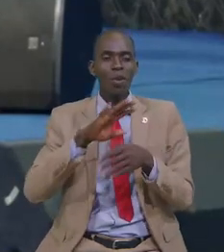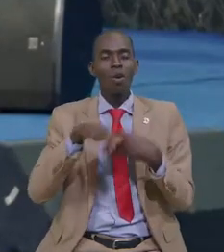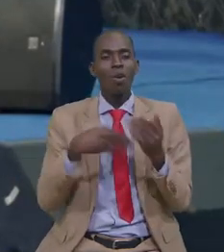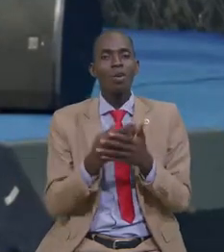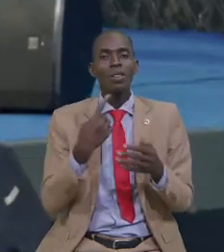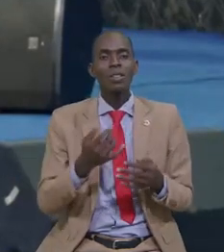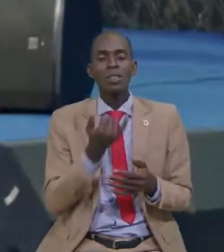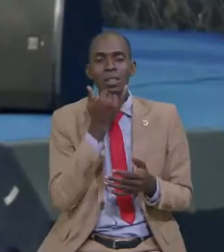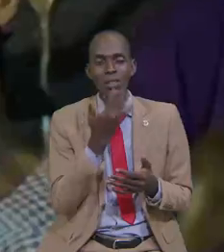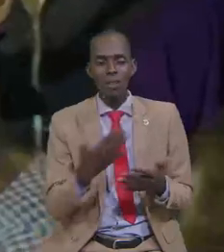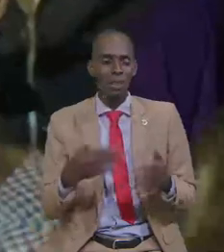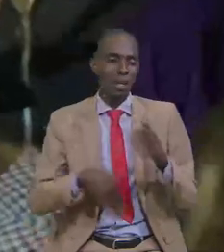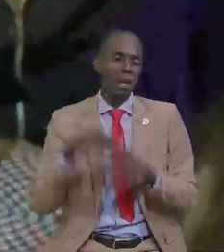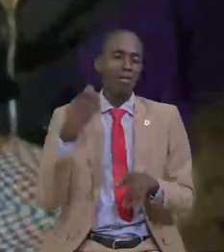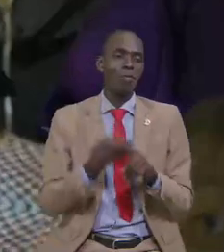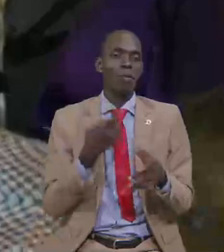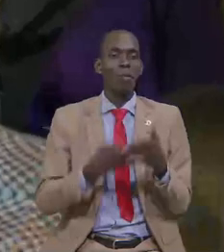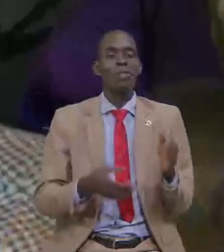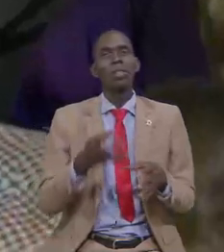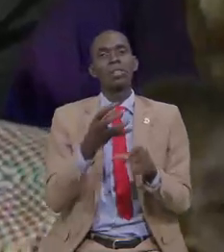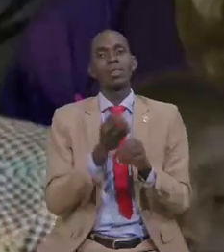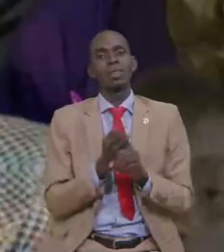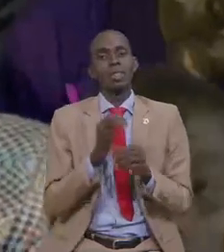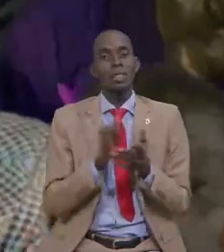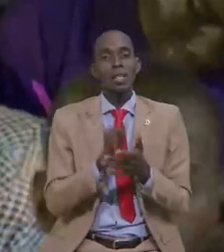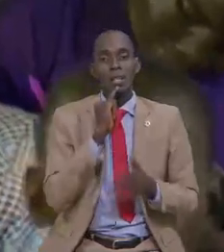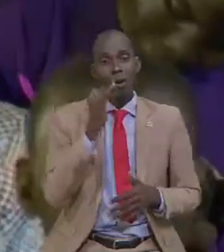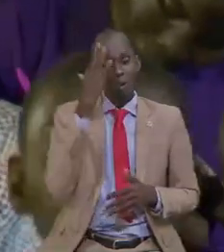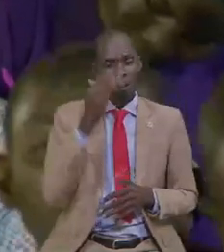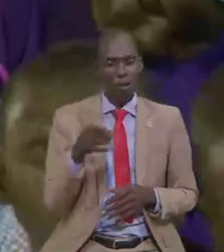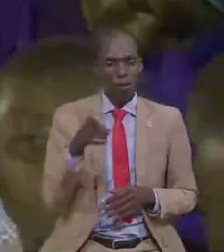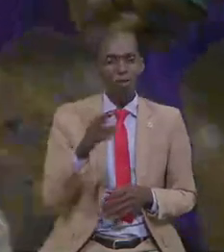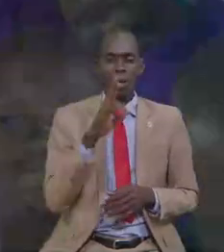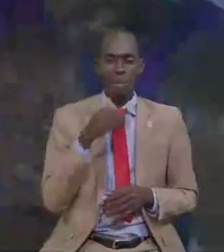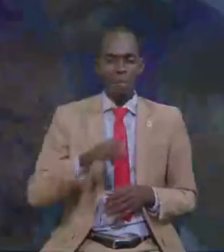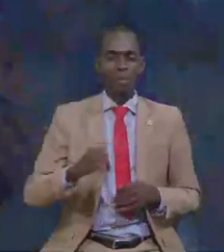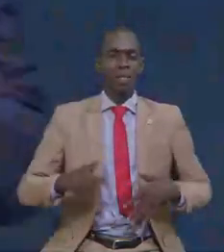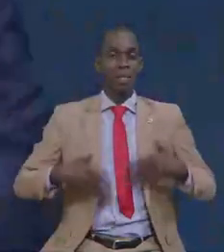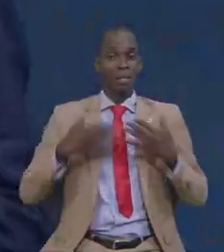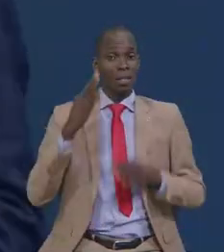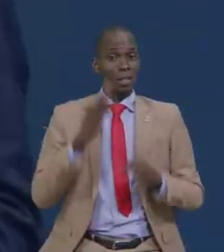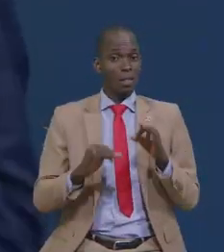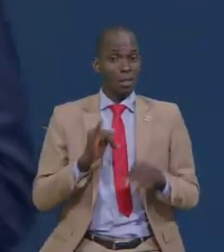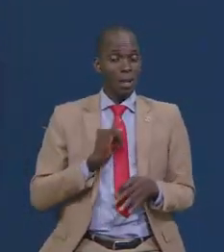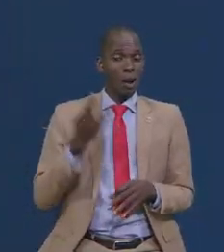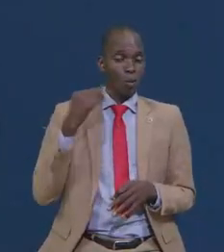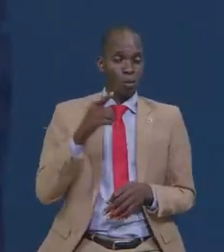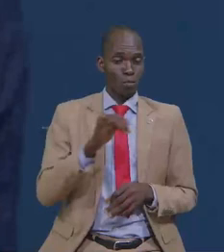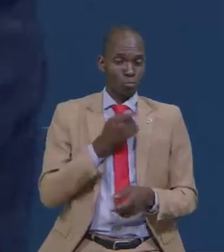extrait tous les poisons du truc là. C'est pourquoi vous êtes encore vivant.